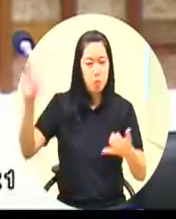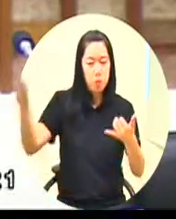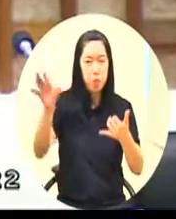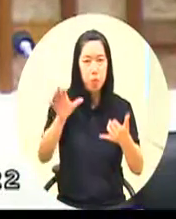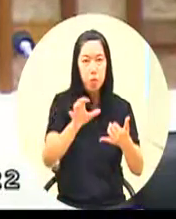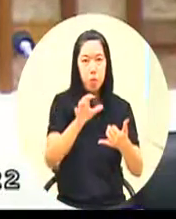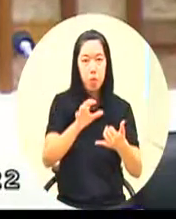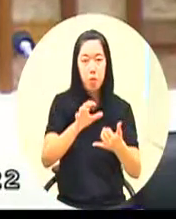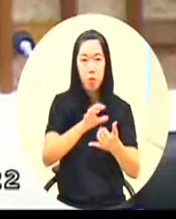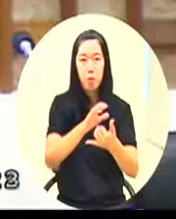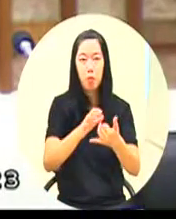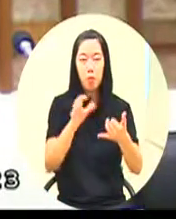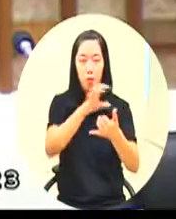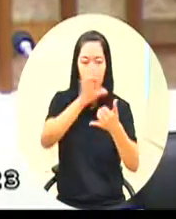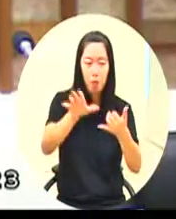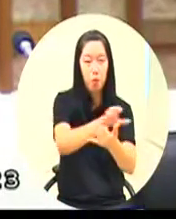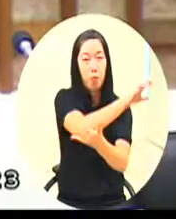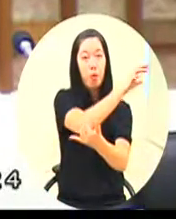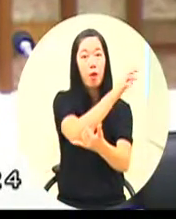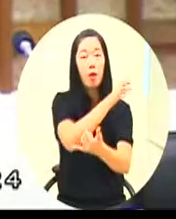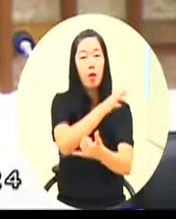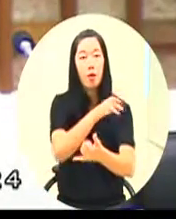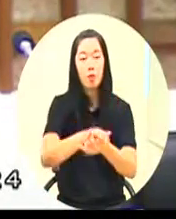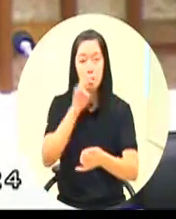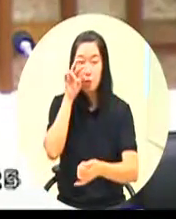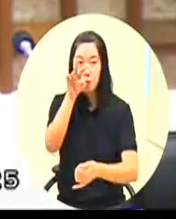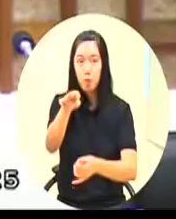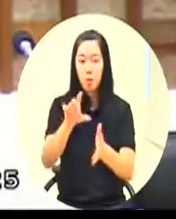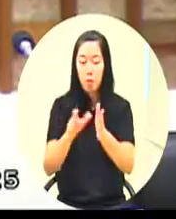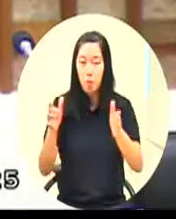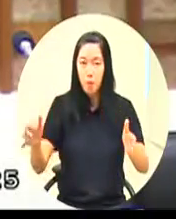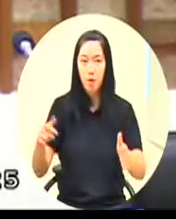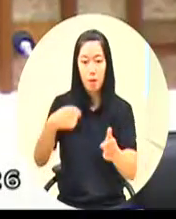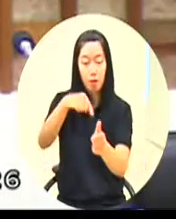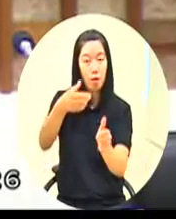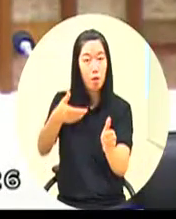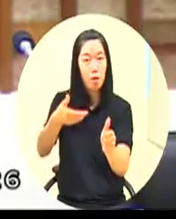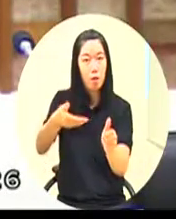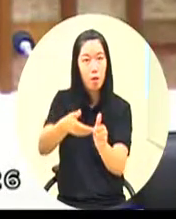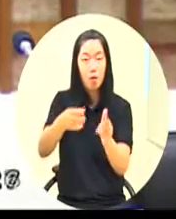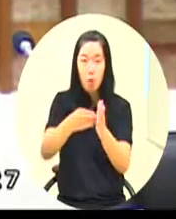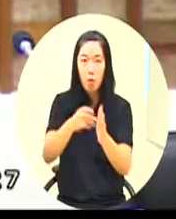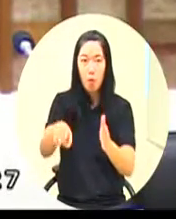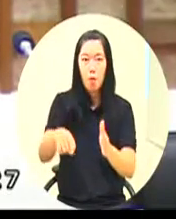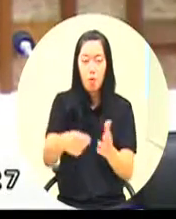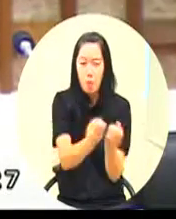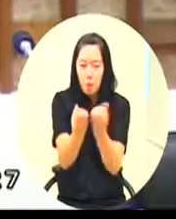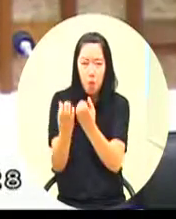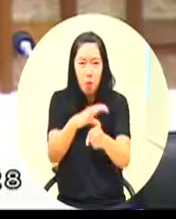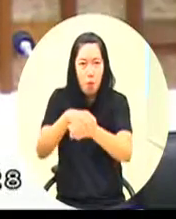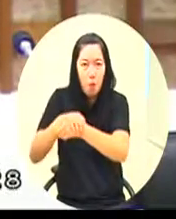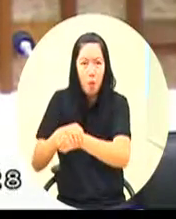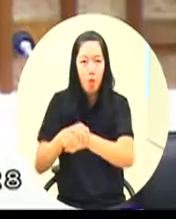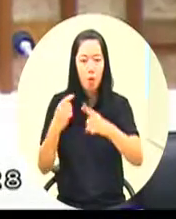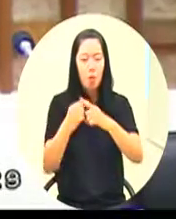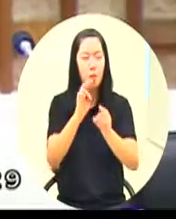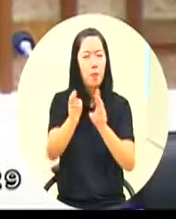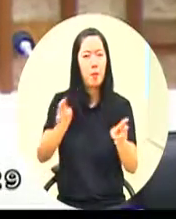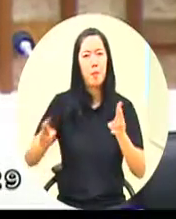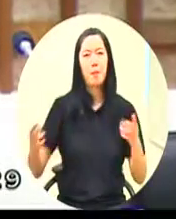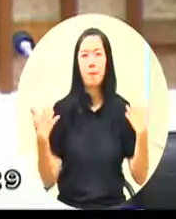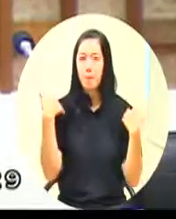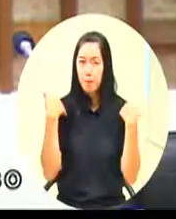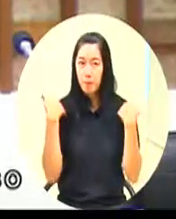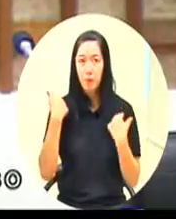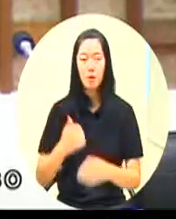然过了。也看到我们在这一段时间教育局为了救灾大家都动起来，尤其我们